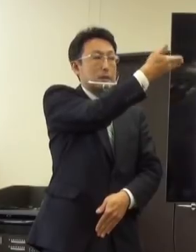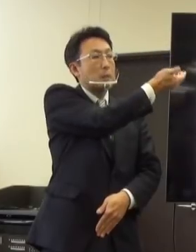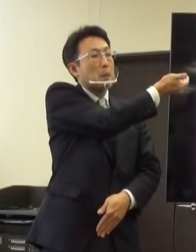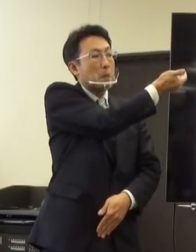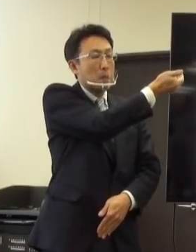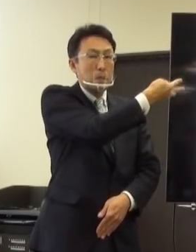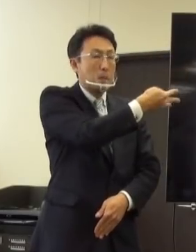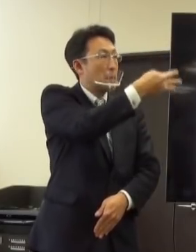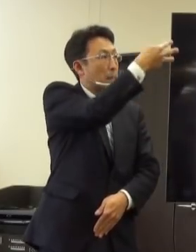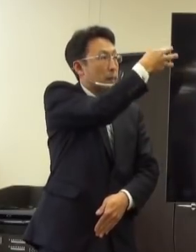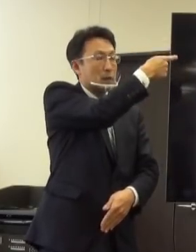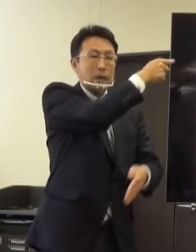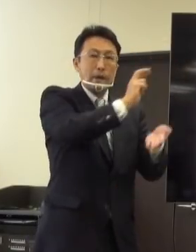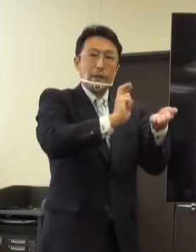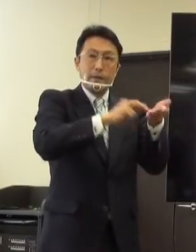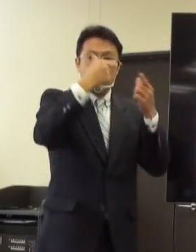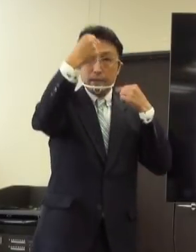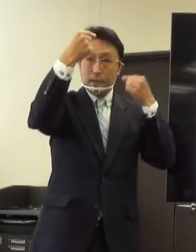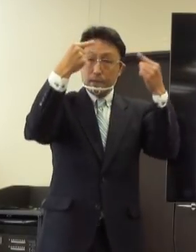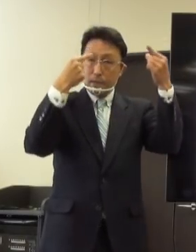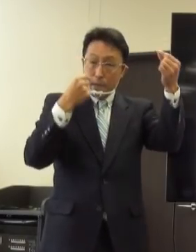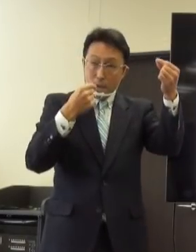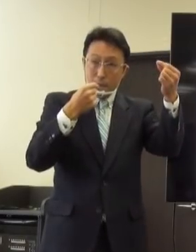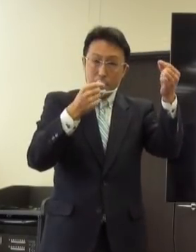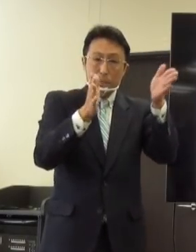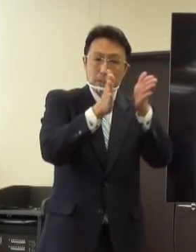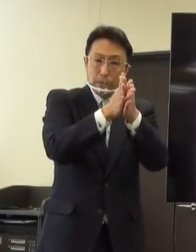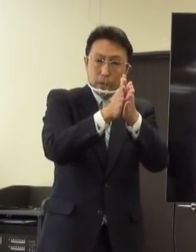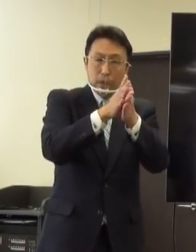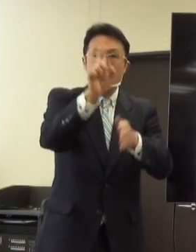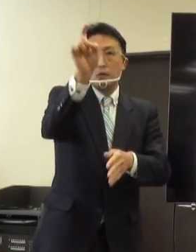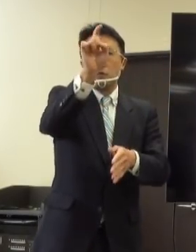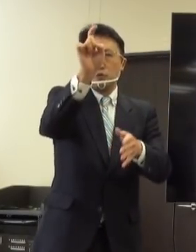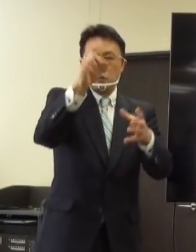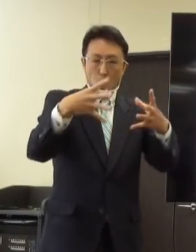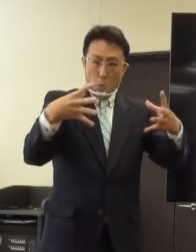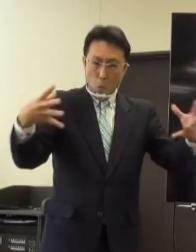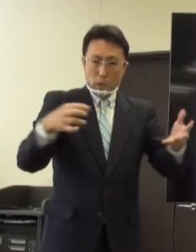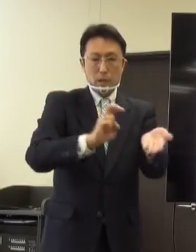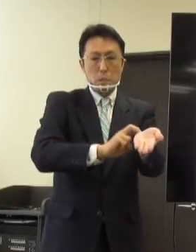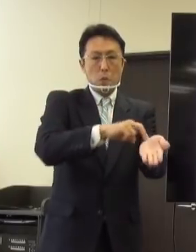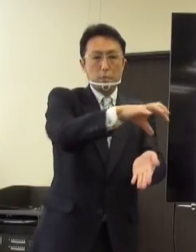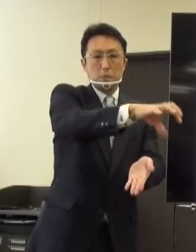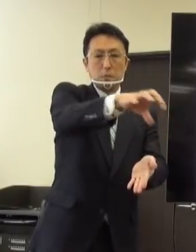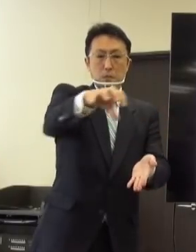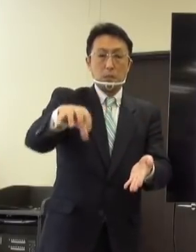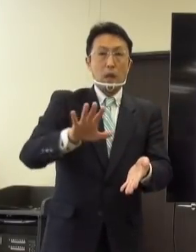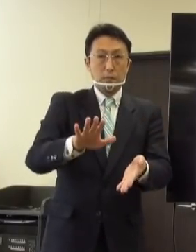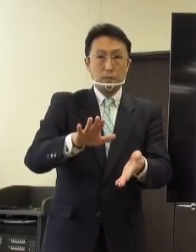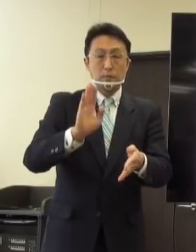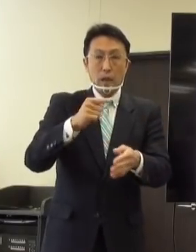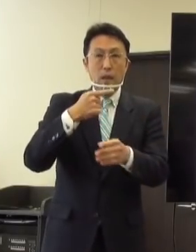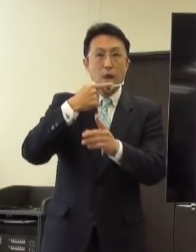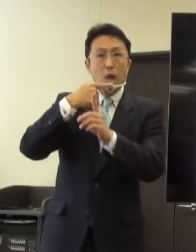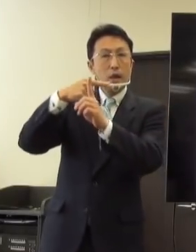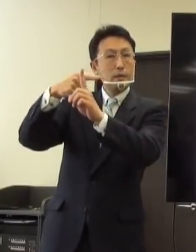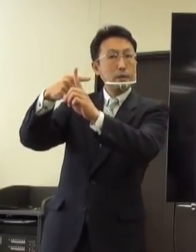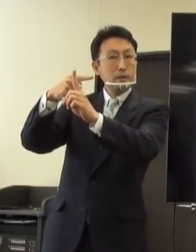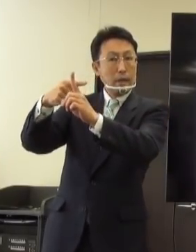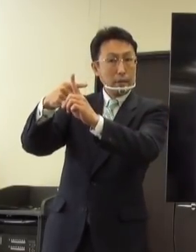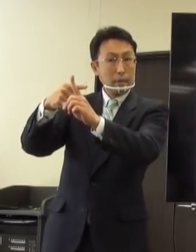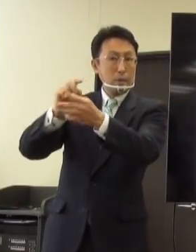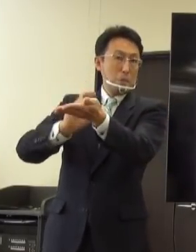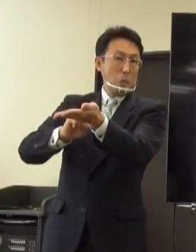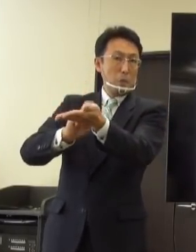医大も含めてですね10の機関があるわけですけれども、今回、赤十字に加えて西部病院